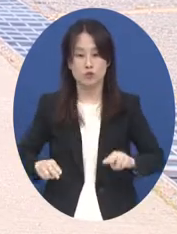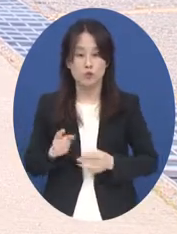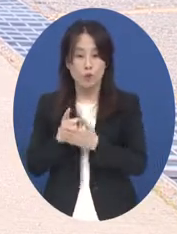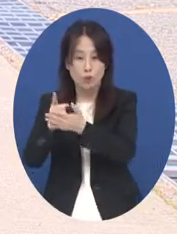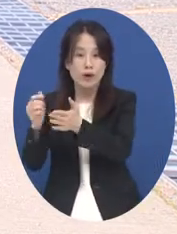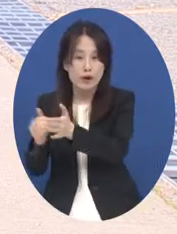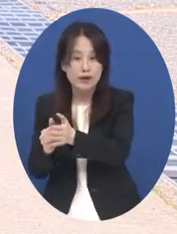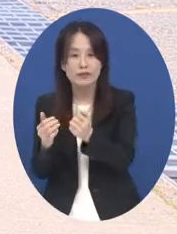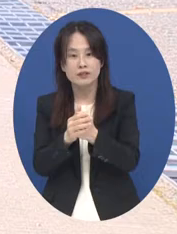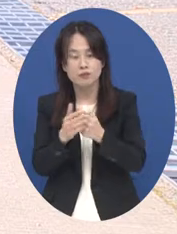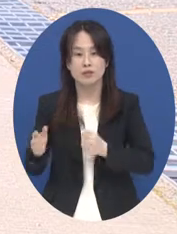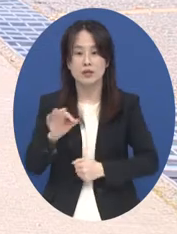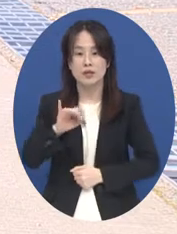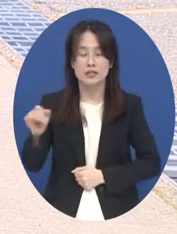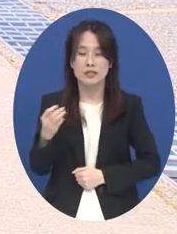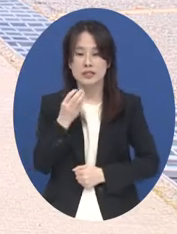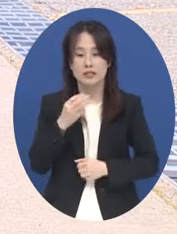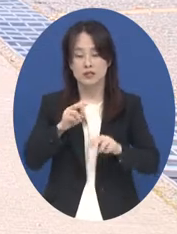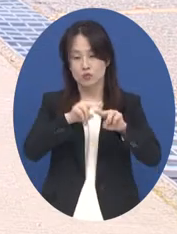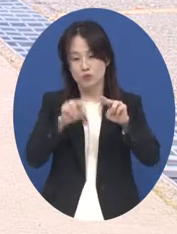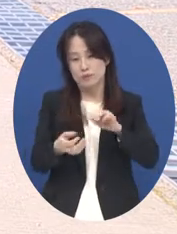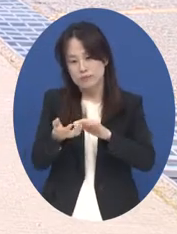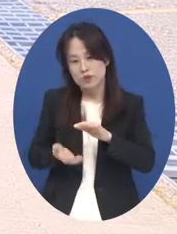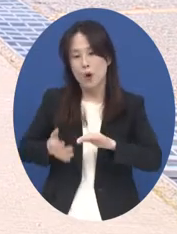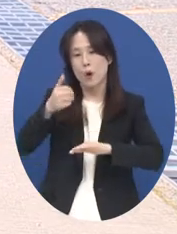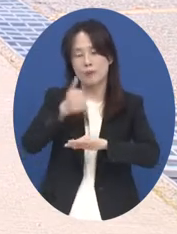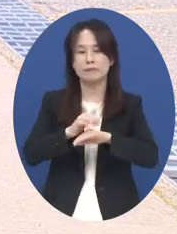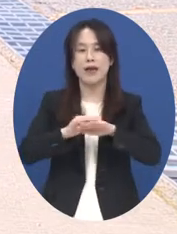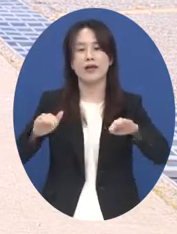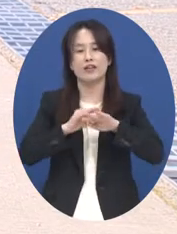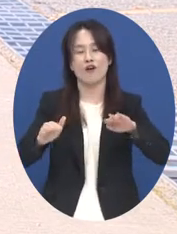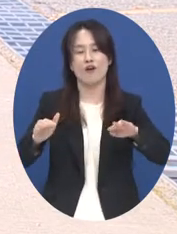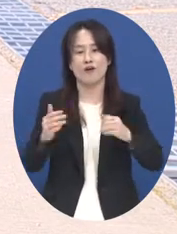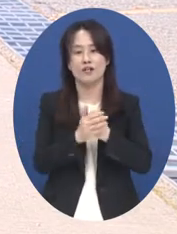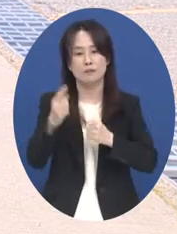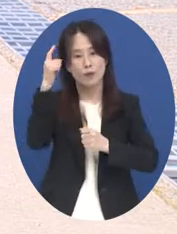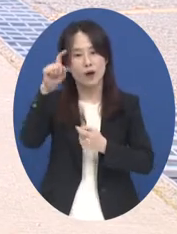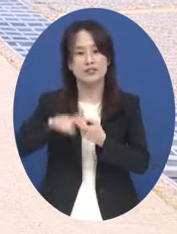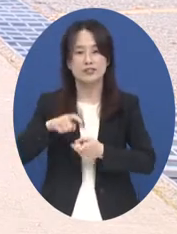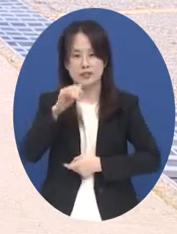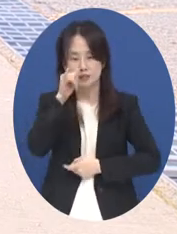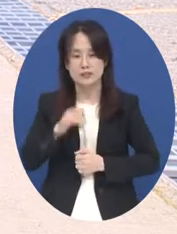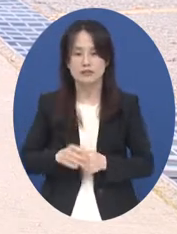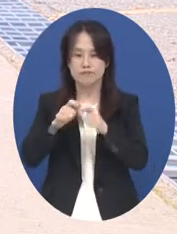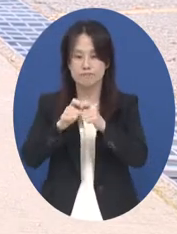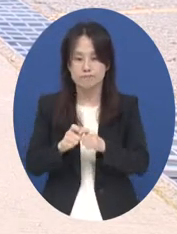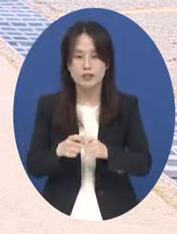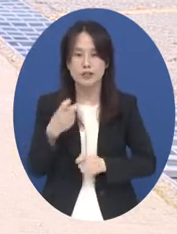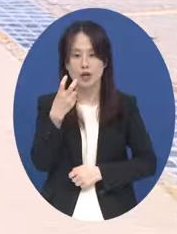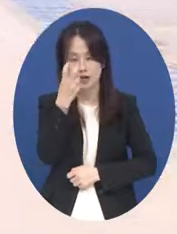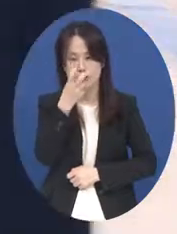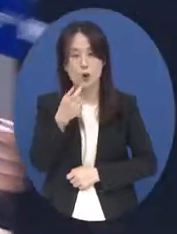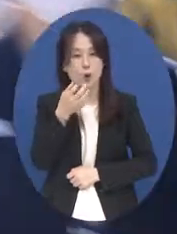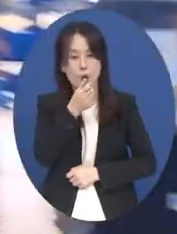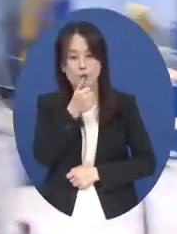건데 이재명 경기도지사의 퇴임 전 마지막 결재로도 관심을 끕니다. 경희 GTV가 심층 보도합니다.